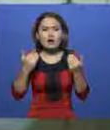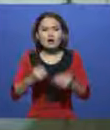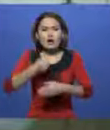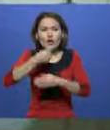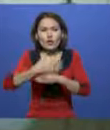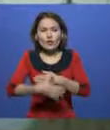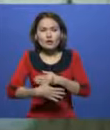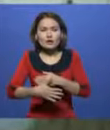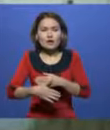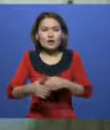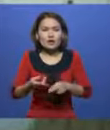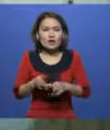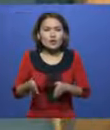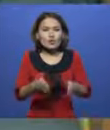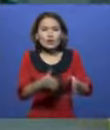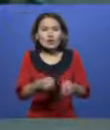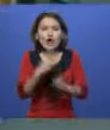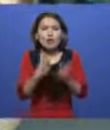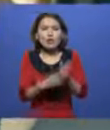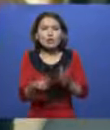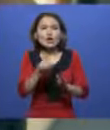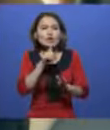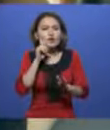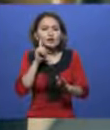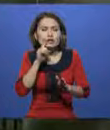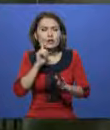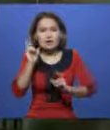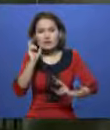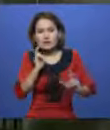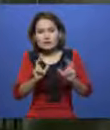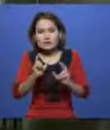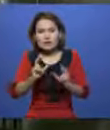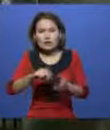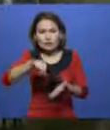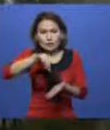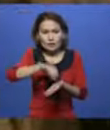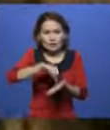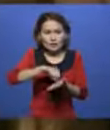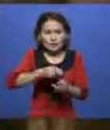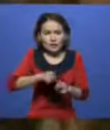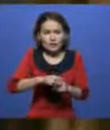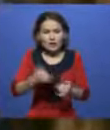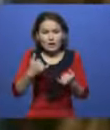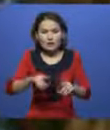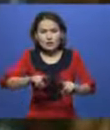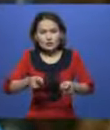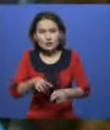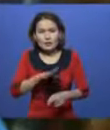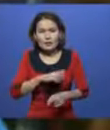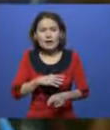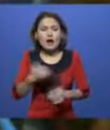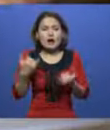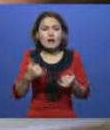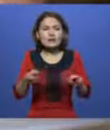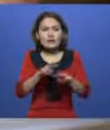көлік қатынасына кедергі болған 19 жасты ұстады. Алайда ел үкіметі мен кәсіподақ арасында дау мұнымен толастар емес. Өйткені екі тарапта